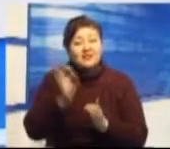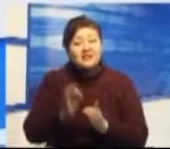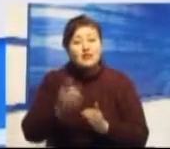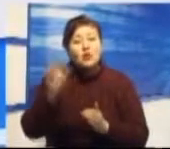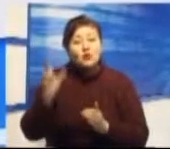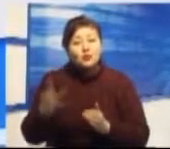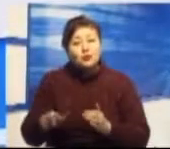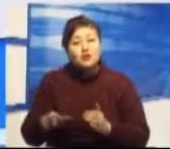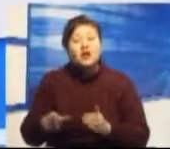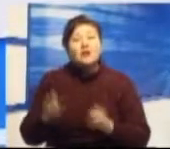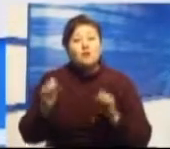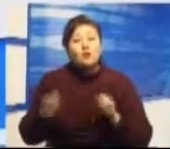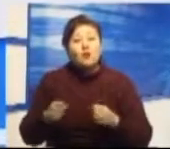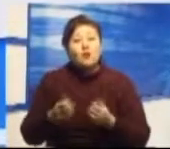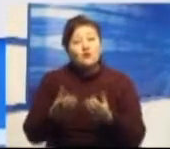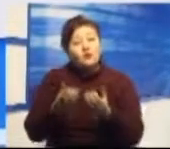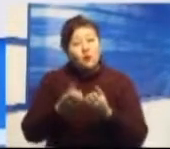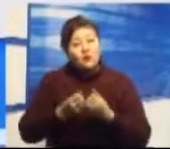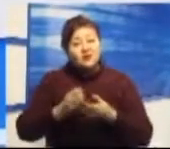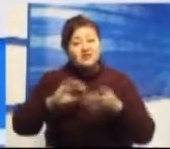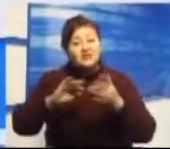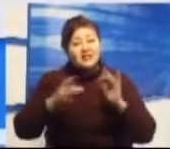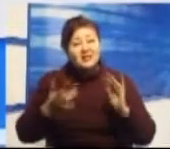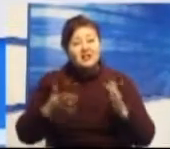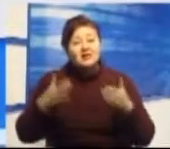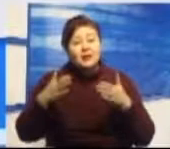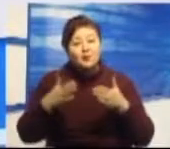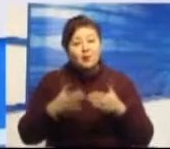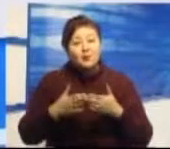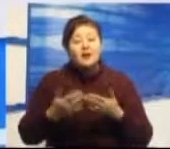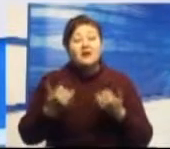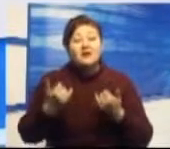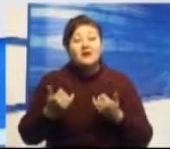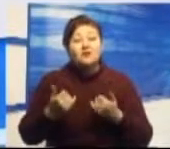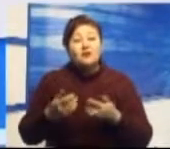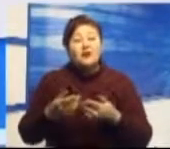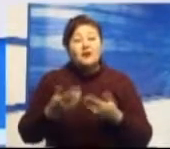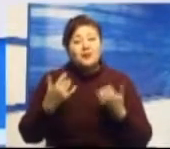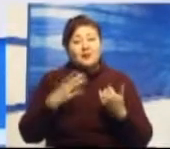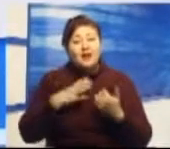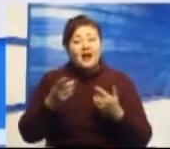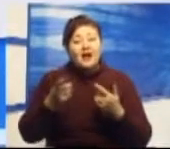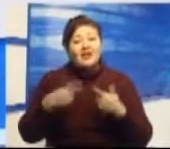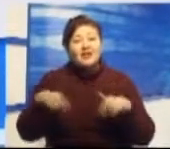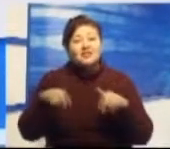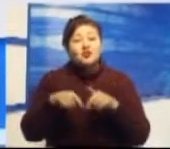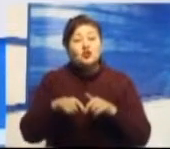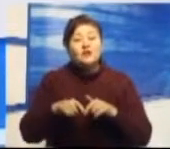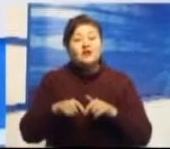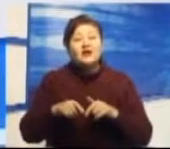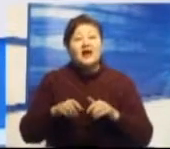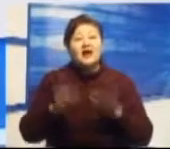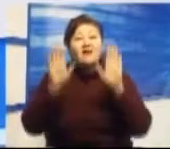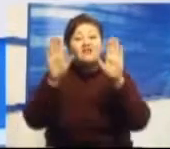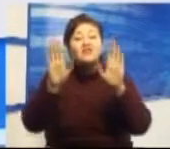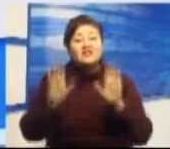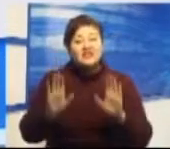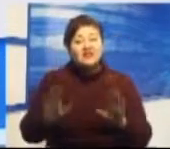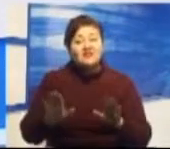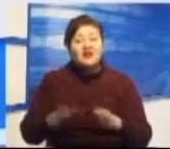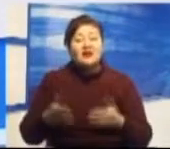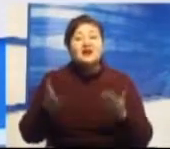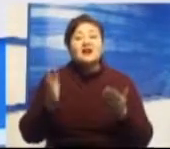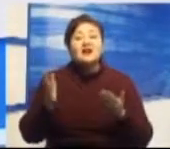органдар мен басқарма өкілдерінің қатысуымен мемлекеттік қызметтер жәрмеңкесі ұйымдастырылды. Шара барысында электронды үкімет порталын қалай